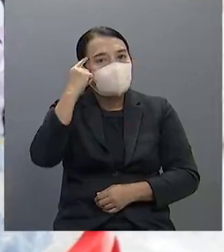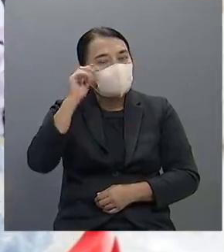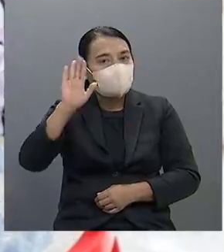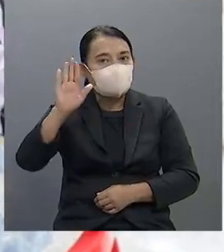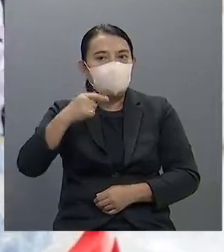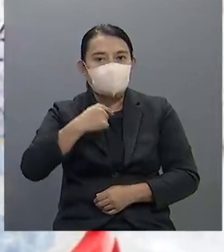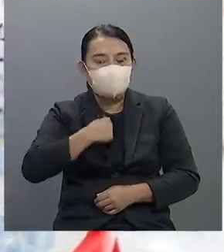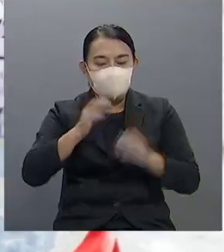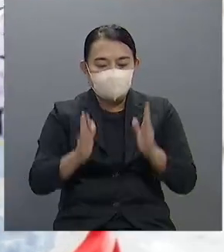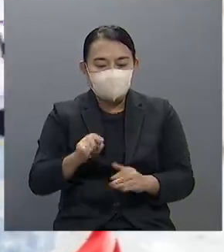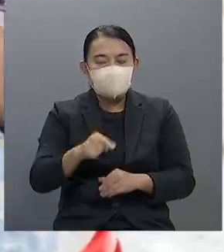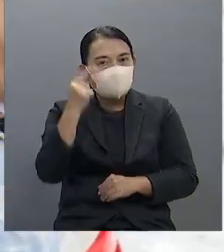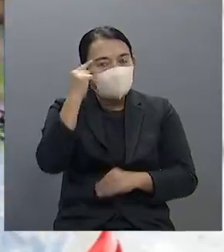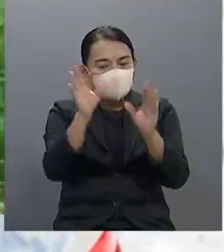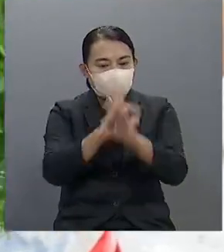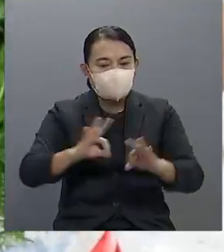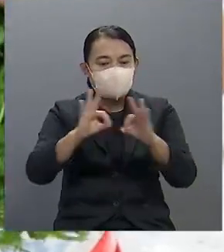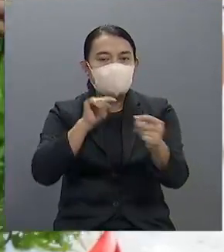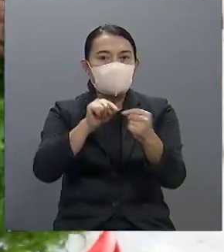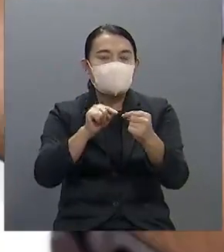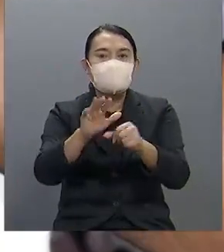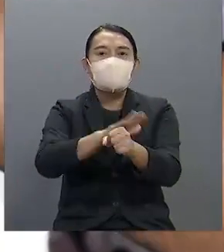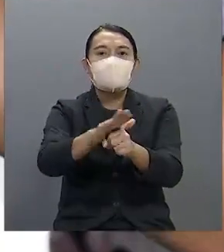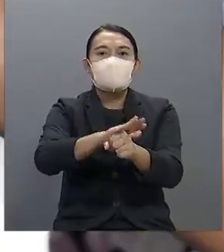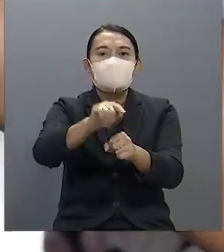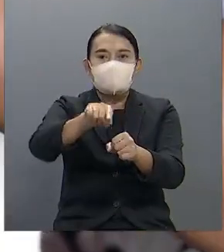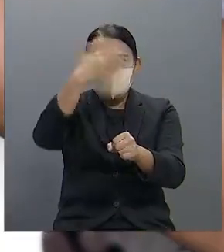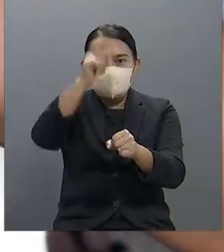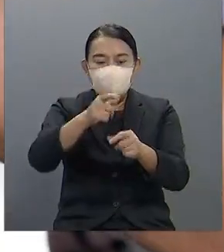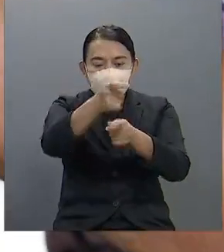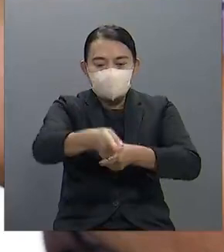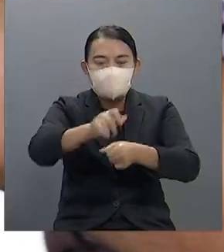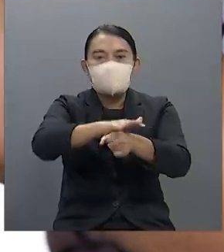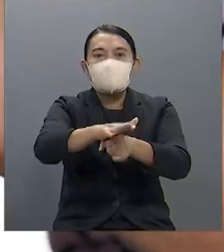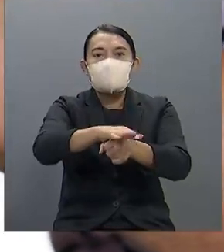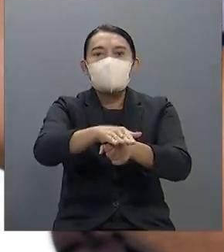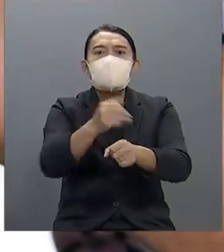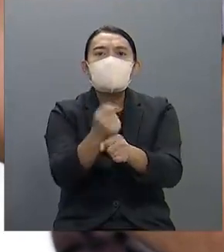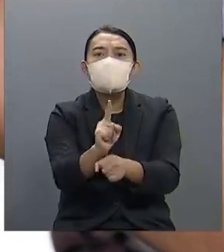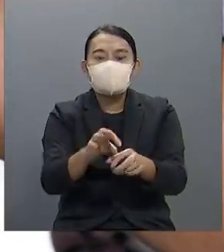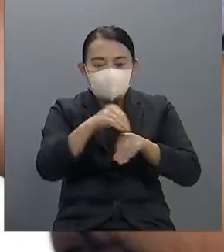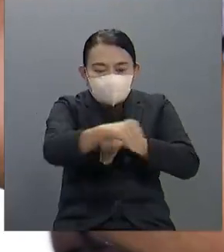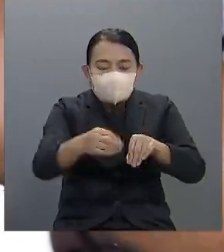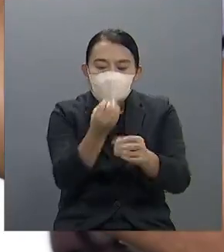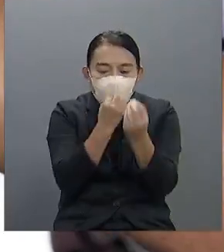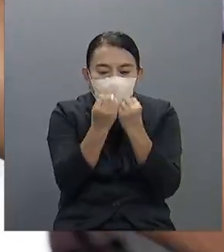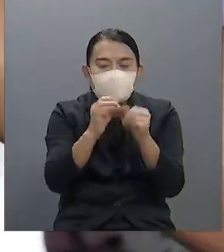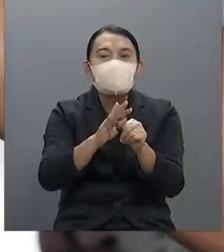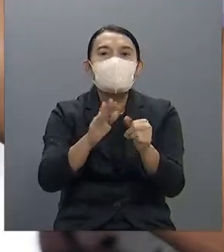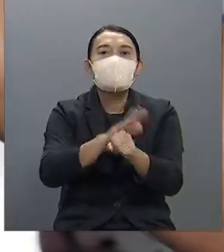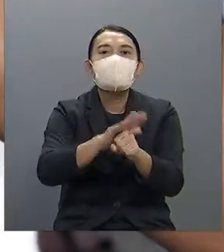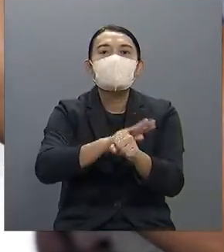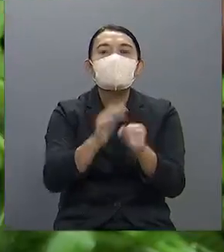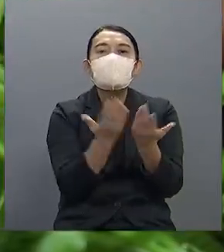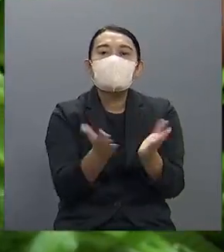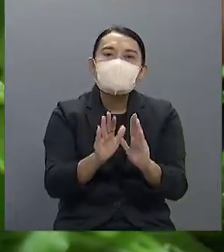เพียงก่อนเกษตรแบบพอเพียงคือที่เกิดข้างต้นว่าเรามีปลูกไว้แล้วมันพอกินสำหรับครัวเรือนเรานะแบ่งญาติพี่น้องเราแบ่งเพื่อน